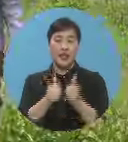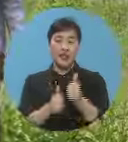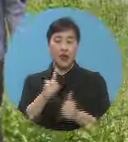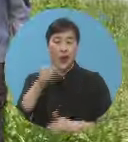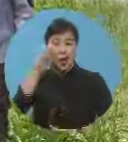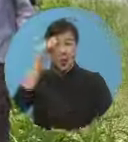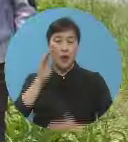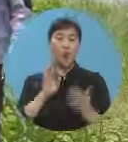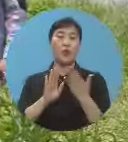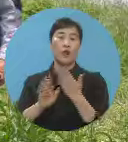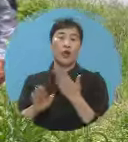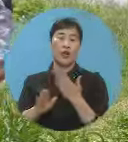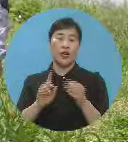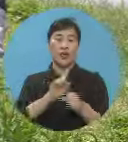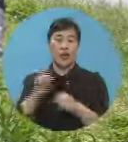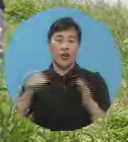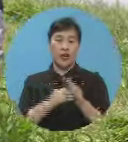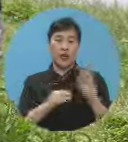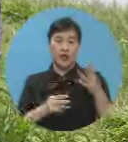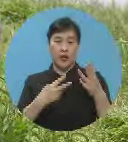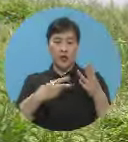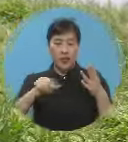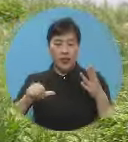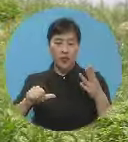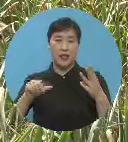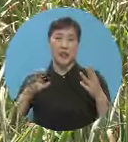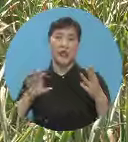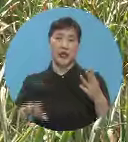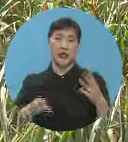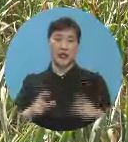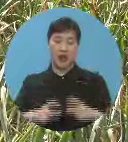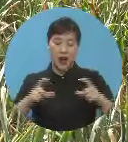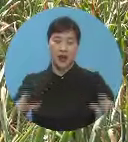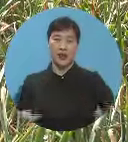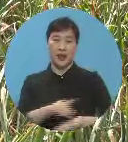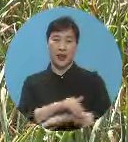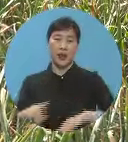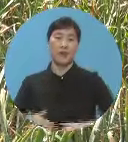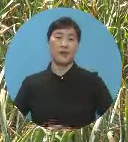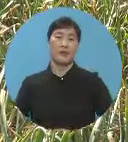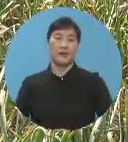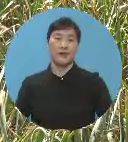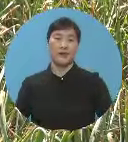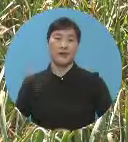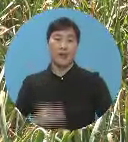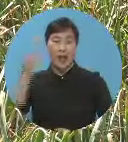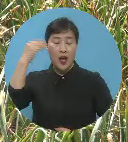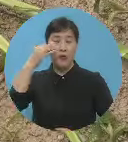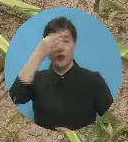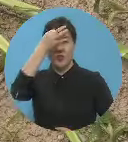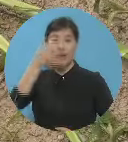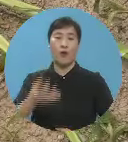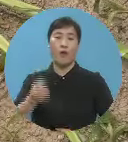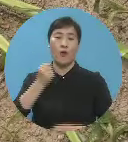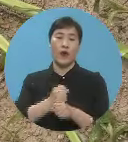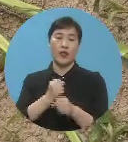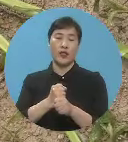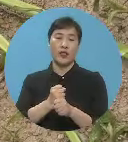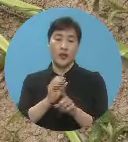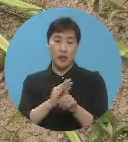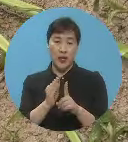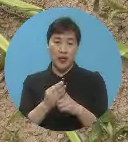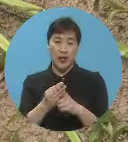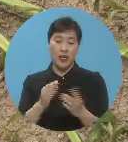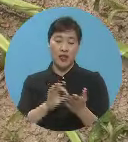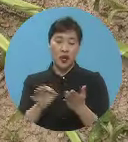턱까지 재배 면적을 넓힐 계획입니다 우리 기술로 만든 단역 마늘이 로열티 심 않을까 걱정